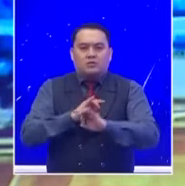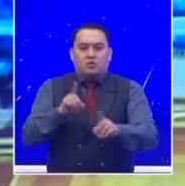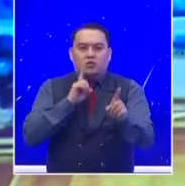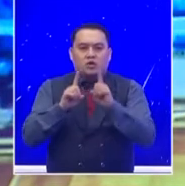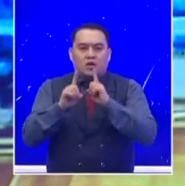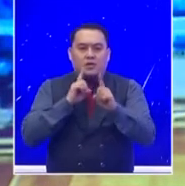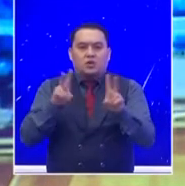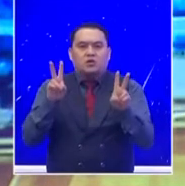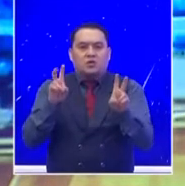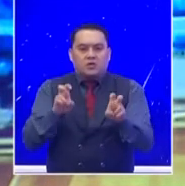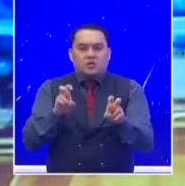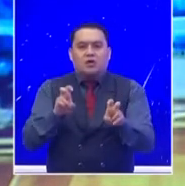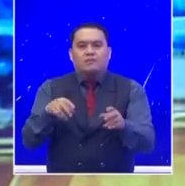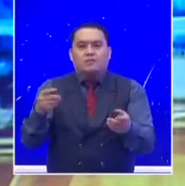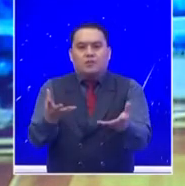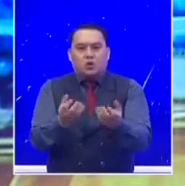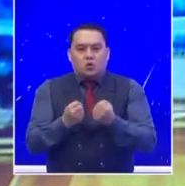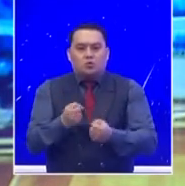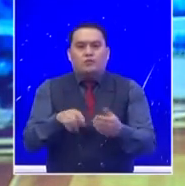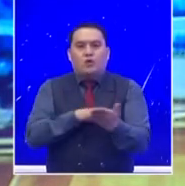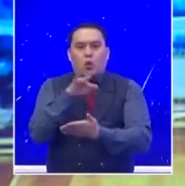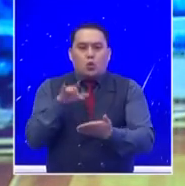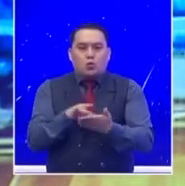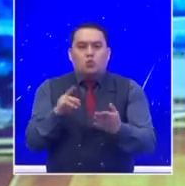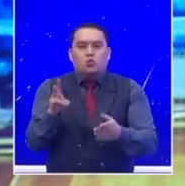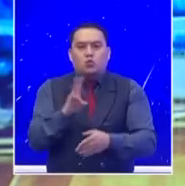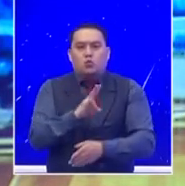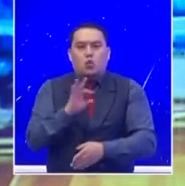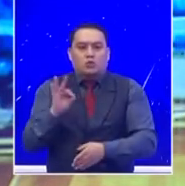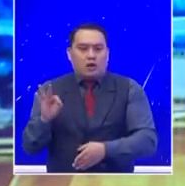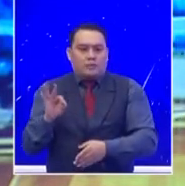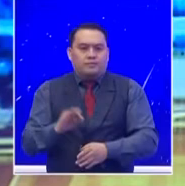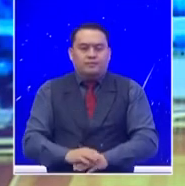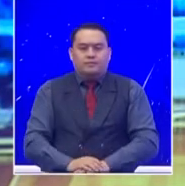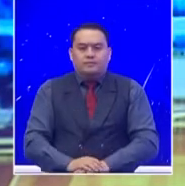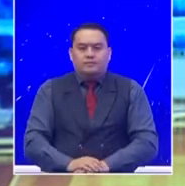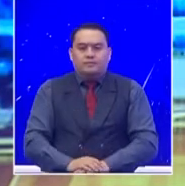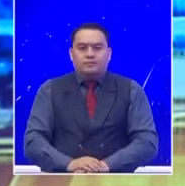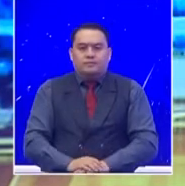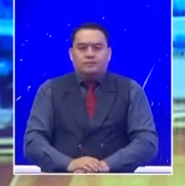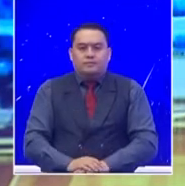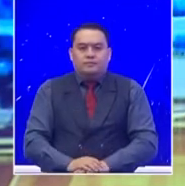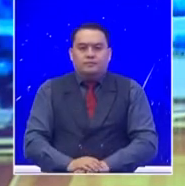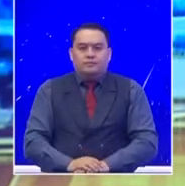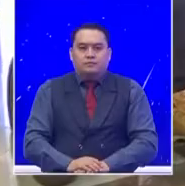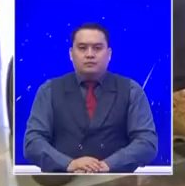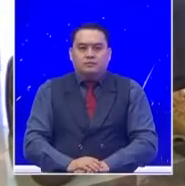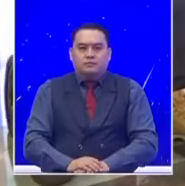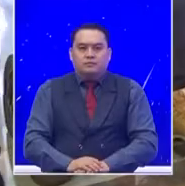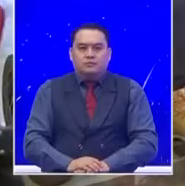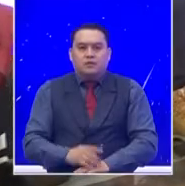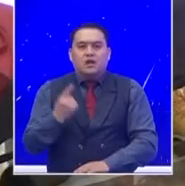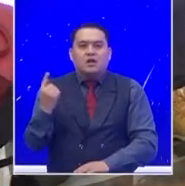рассказали в ходе единого тематического приема граждан в городском Нур-Отане. Подробнее расскажет Анвар Мангельдинов.